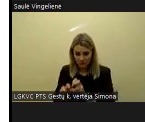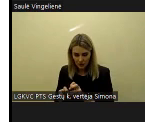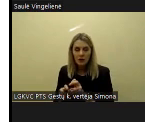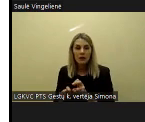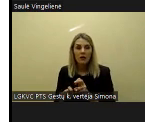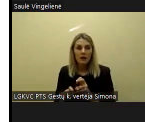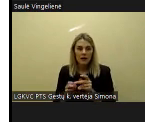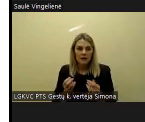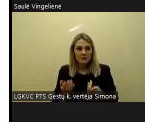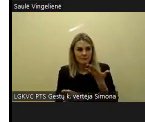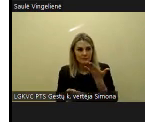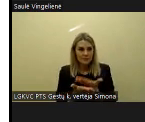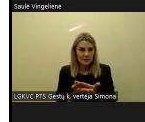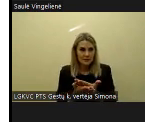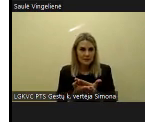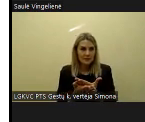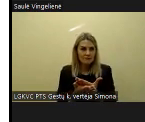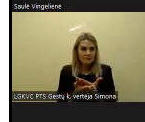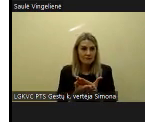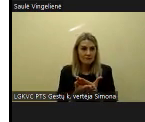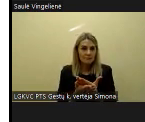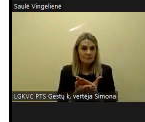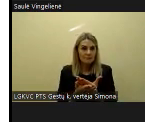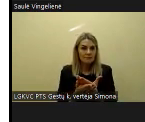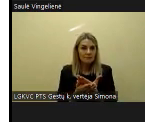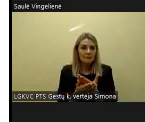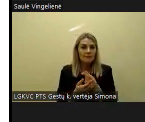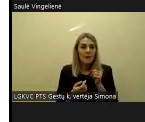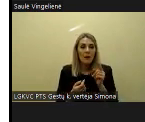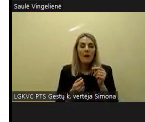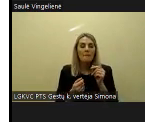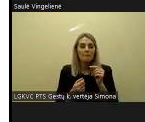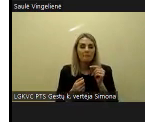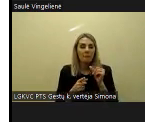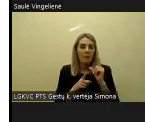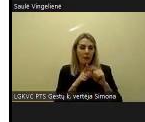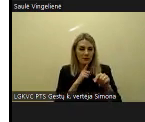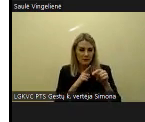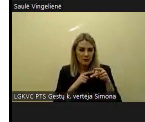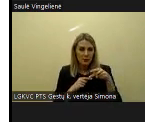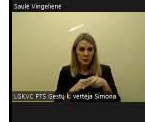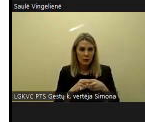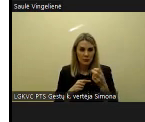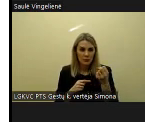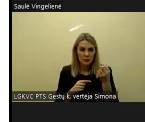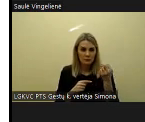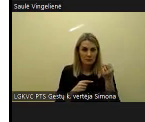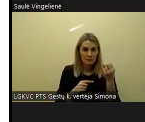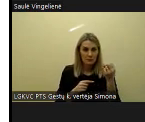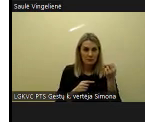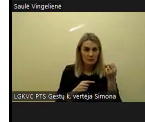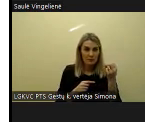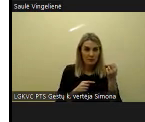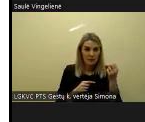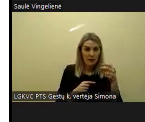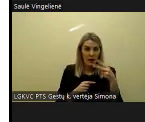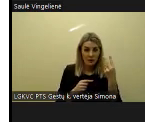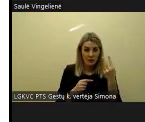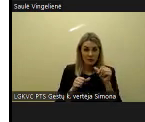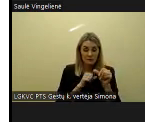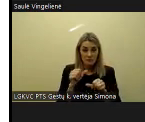matote Spillane pastabą padarytą 2002 metais ir sakoma, kad būdai, kuriais